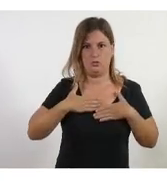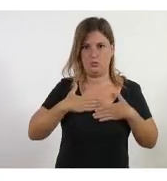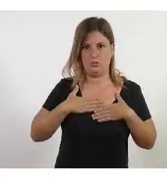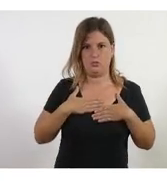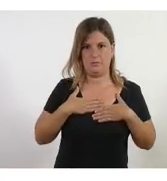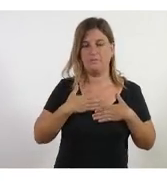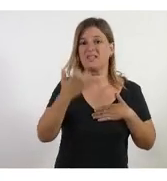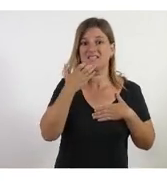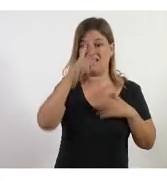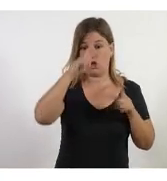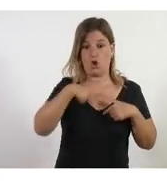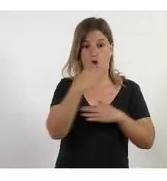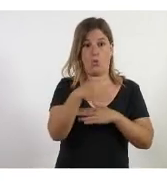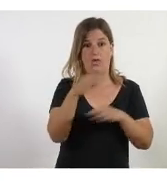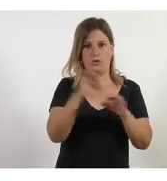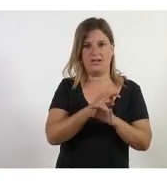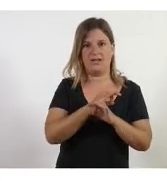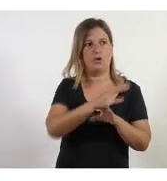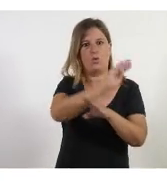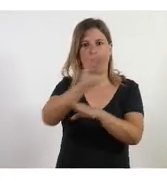no t'has cuidat tu.